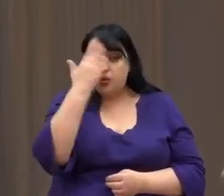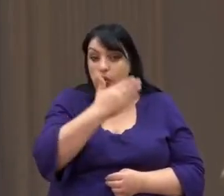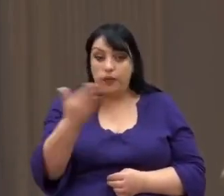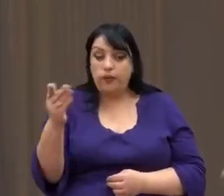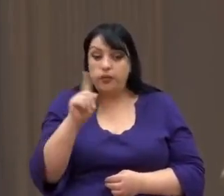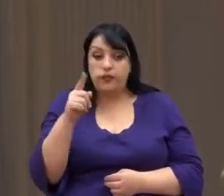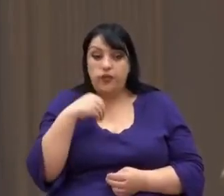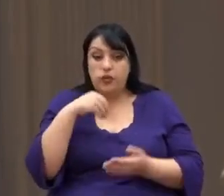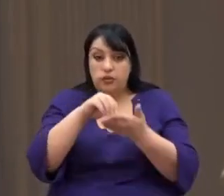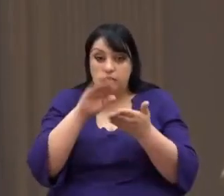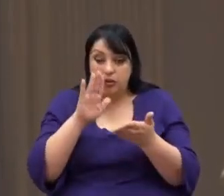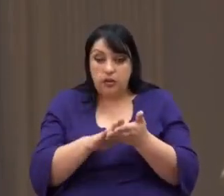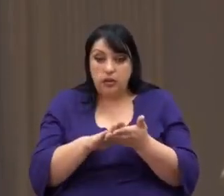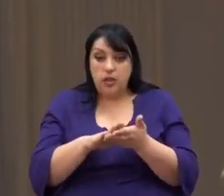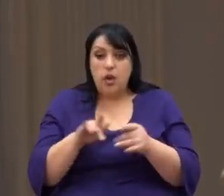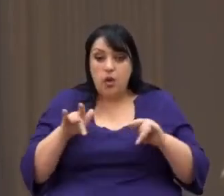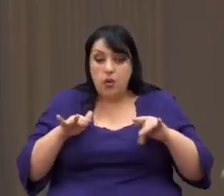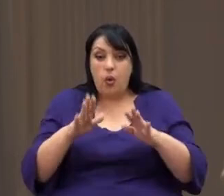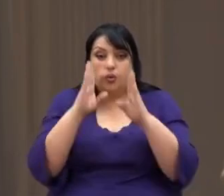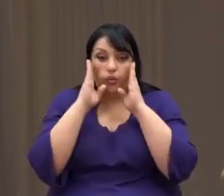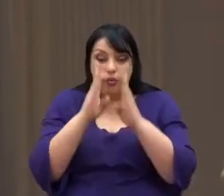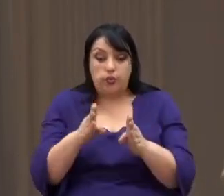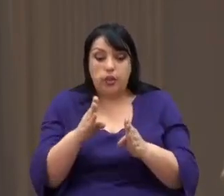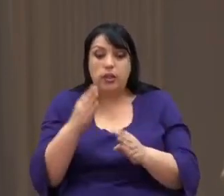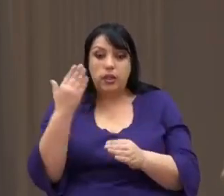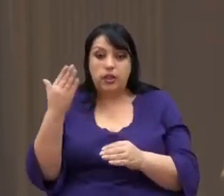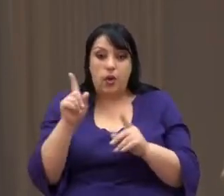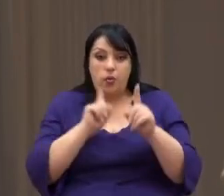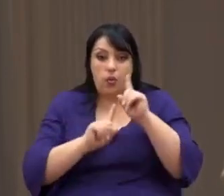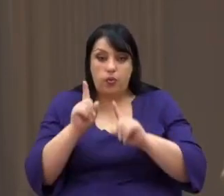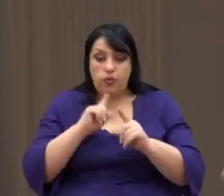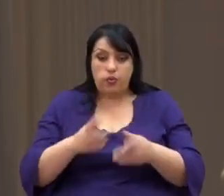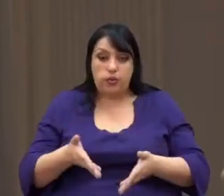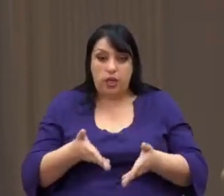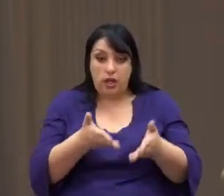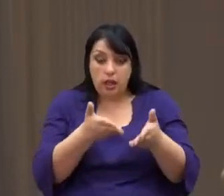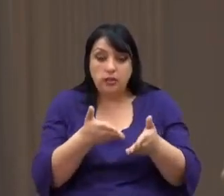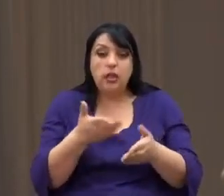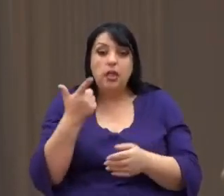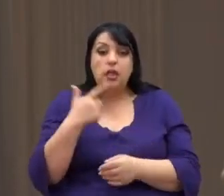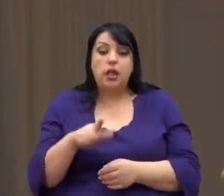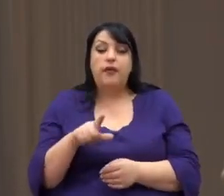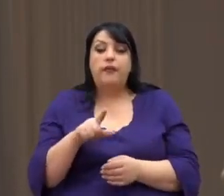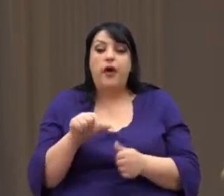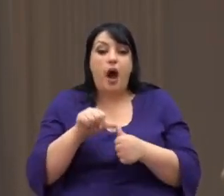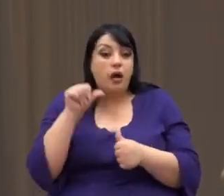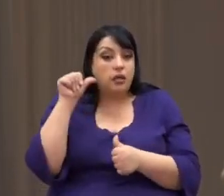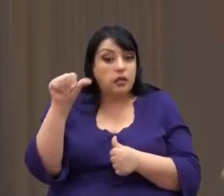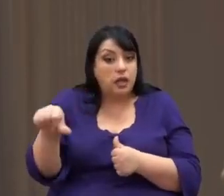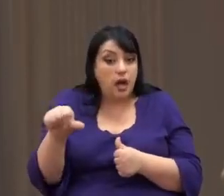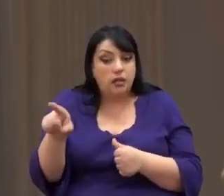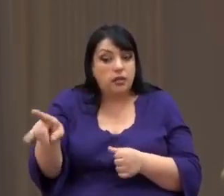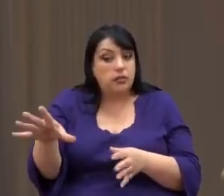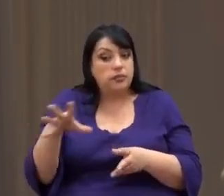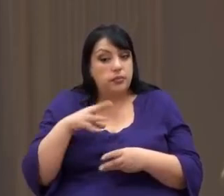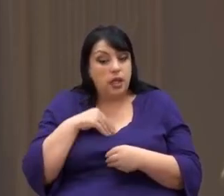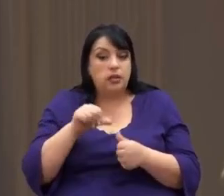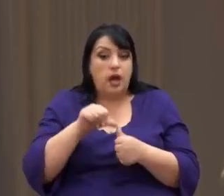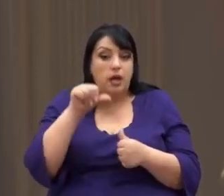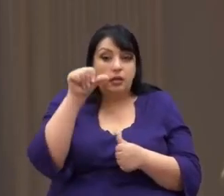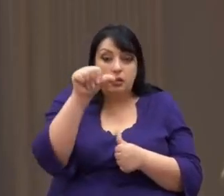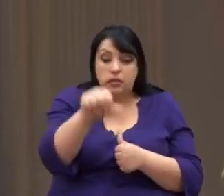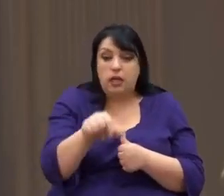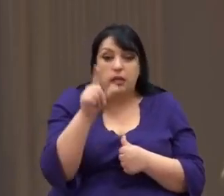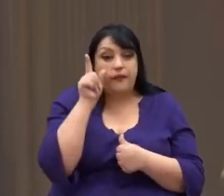նշեցի, գործուղել է իրենց խորհրդարան, անկախ, նորից եմ ասում, մեր ձեր հետ միասին եւ մեր